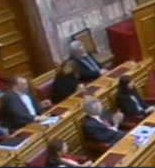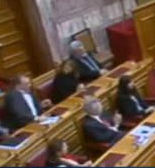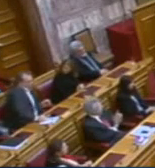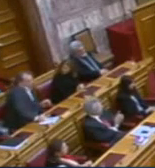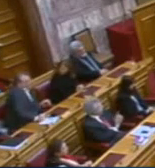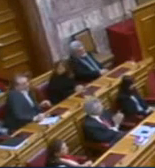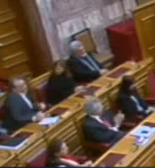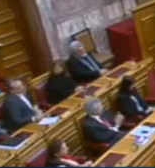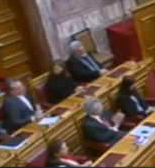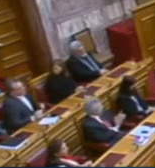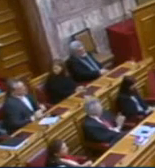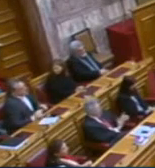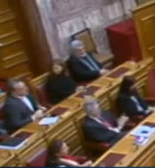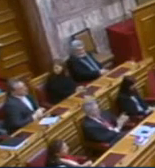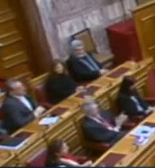Πάμε παρακάτω.